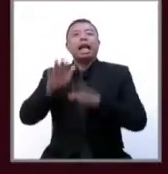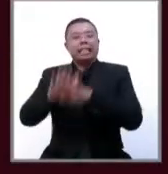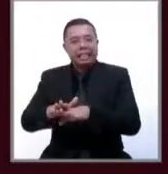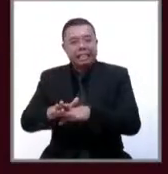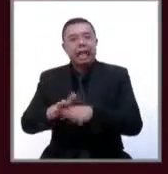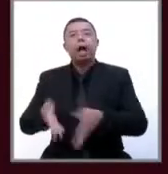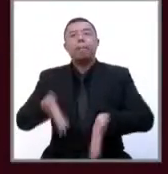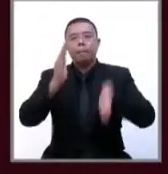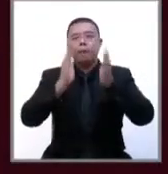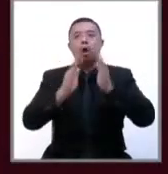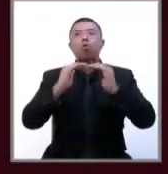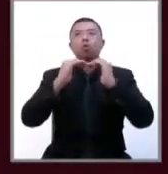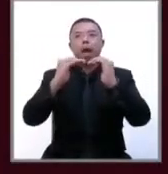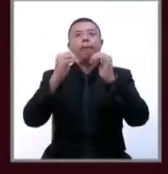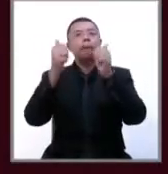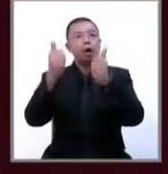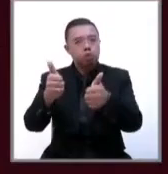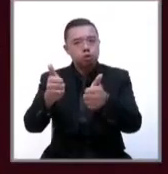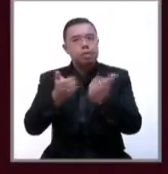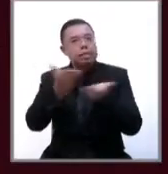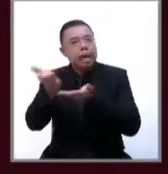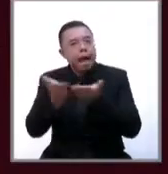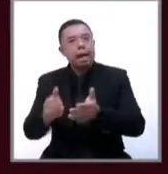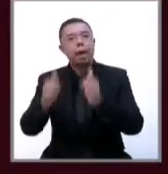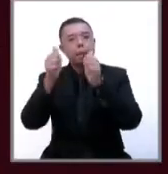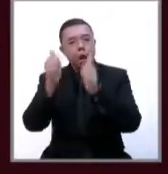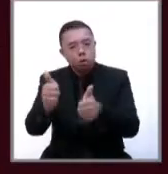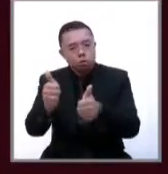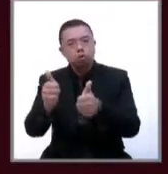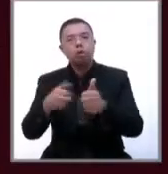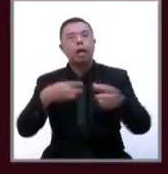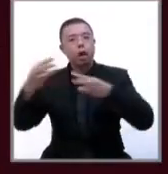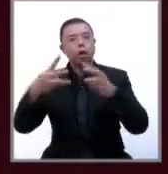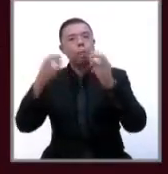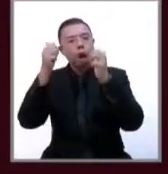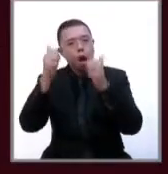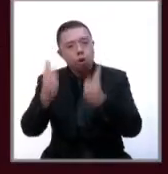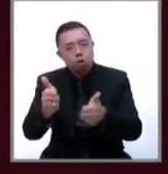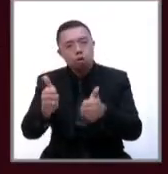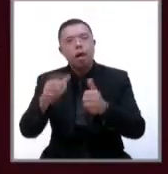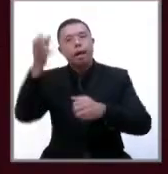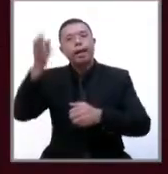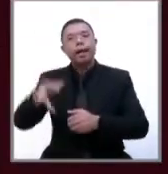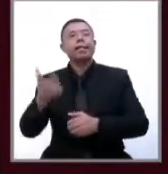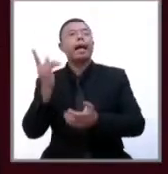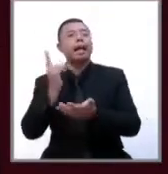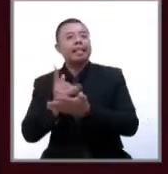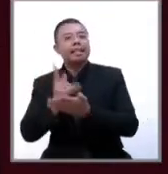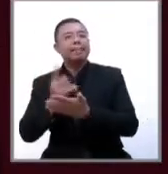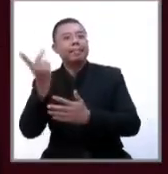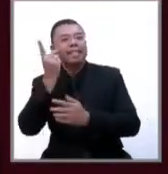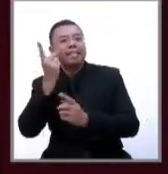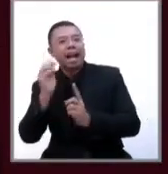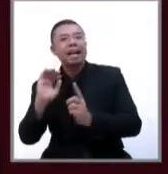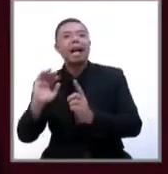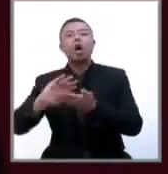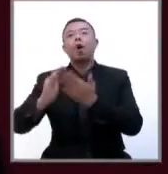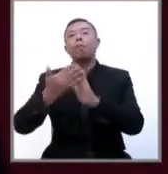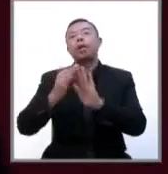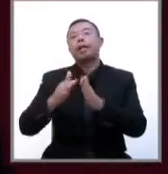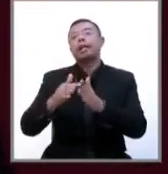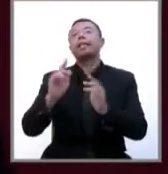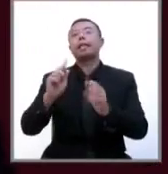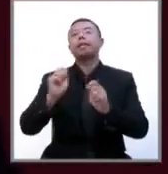pembangunan sarana perasarana tumbuh kegiatan ekonomi memadai dan desa terjaga menjadi komunitas